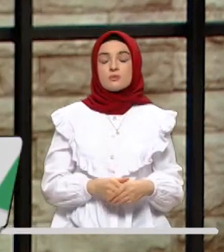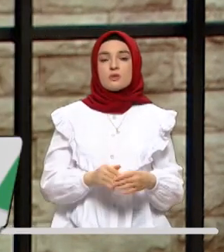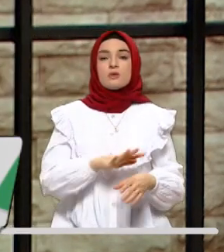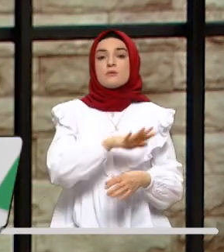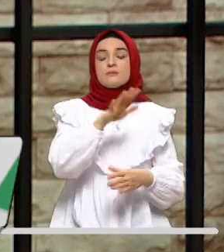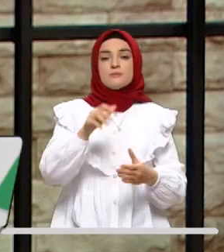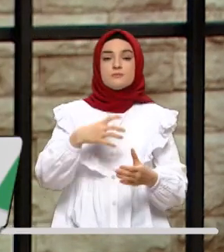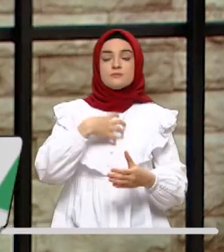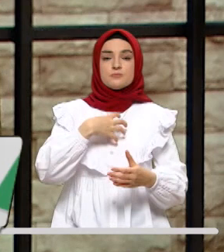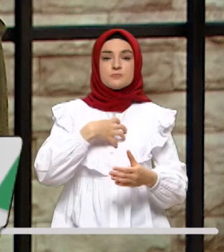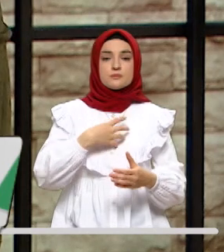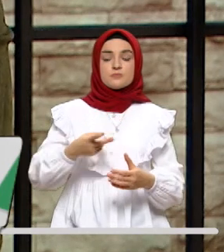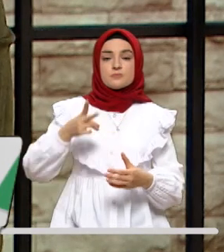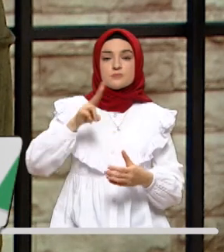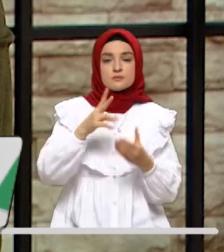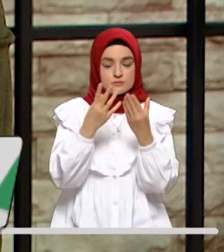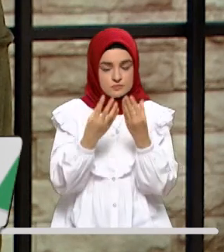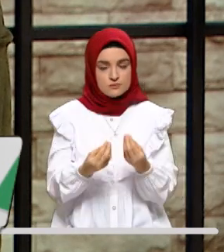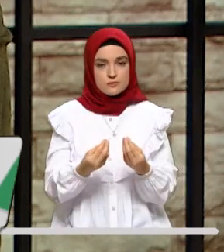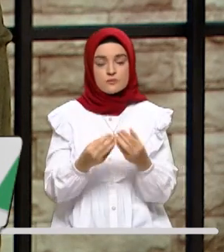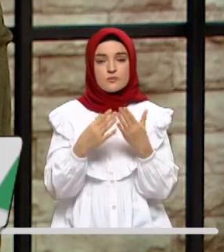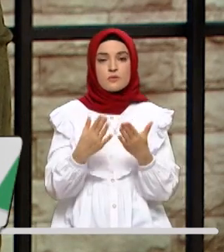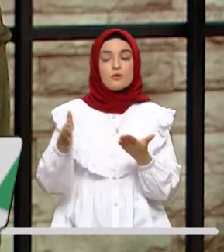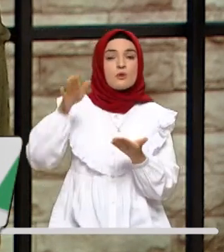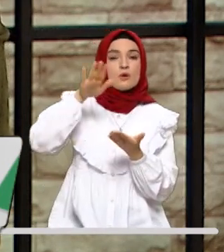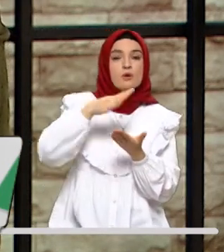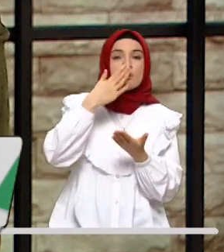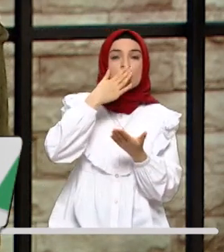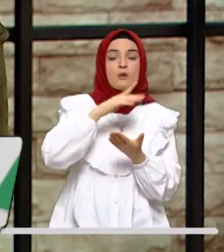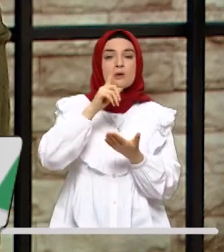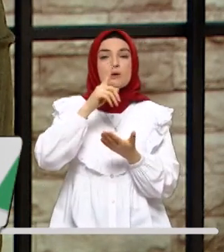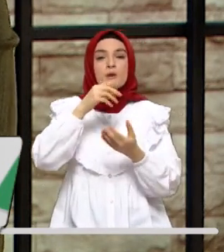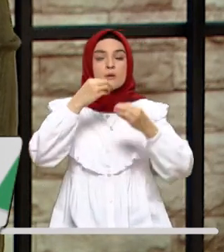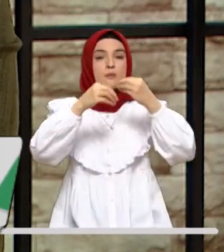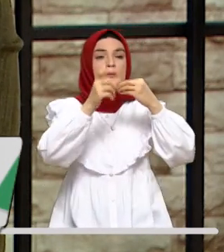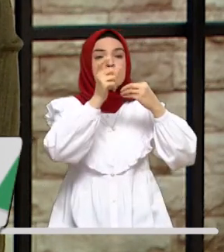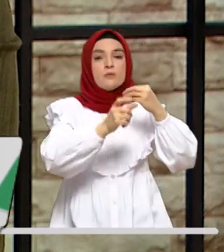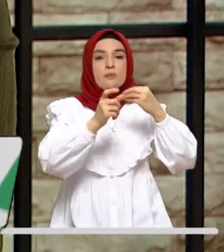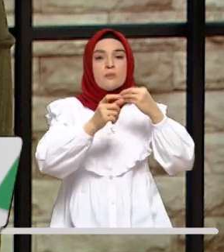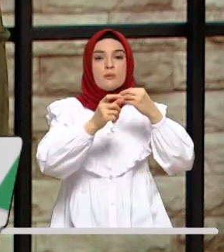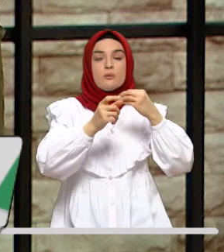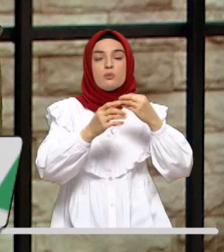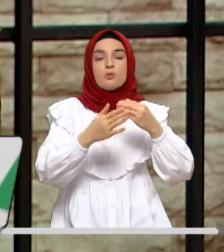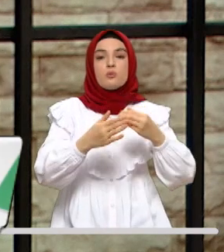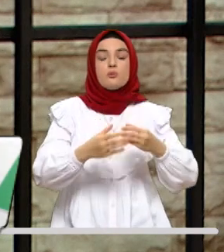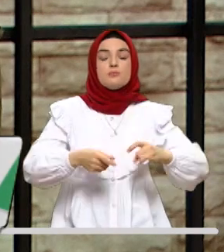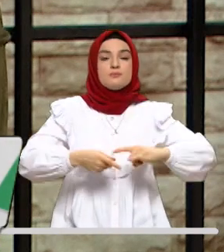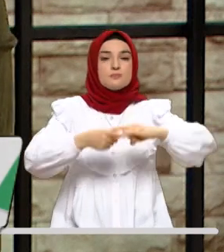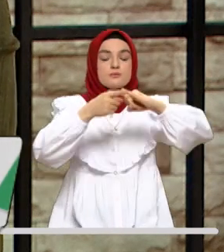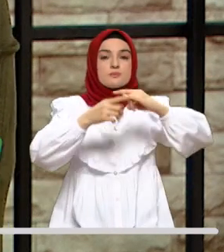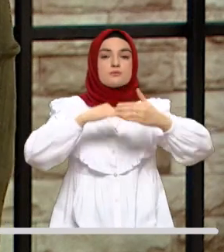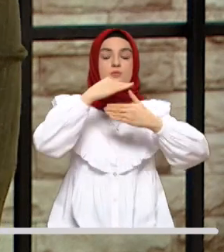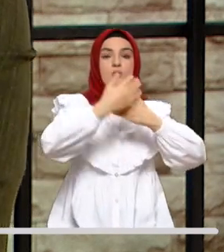ölümü tadacaktır. Örtüsü bile yok. Ama bir esnaf Kabe'nin örtüsünü getirir. Herkes der ki Akif Bey ölmüş.